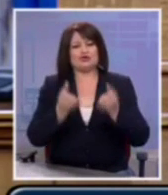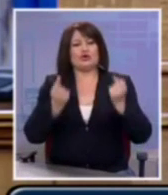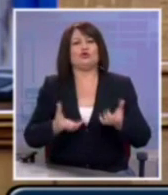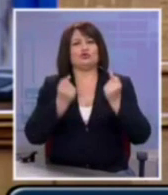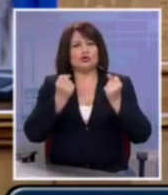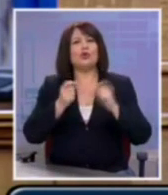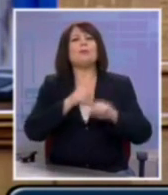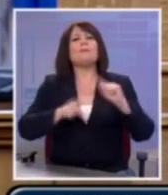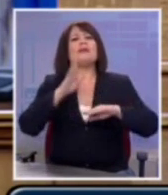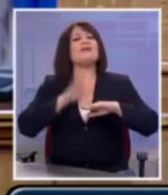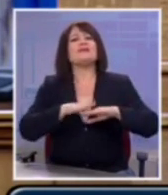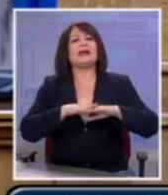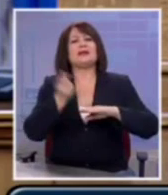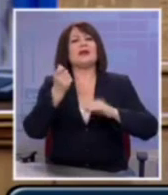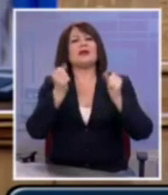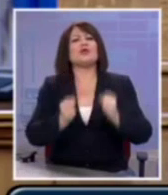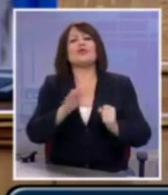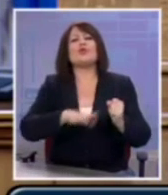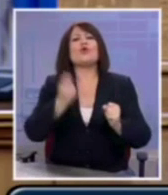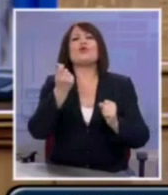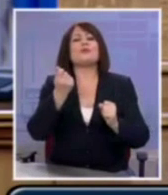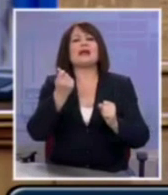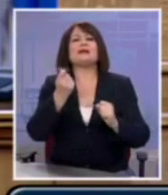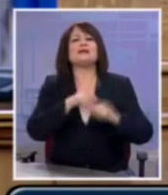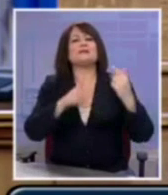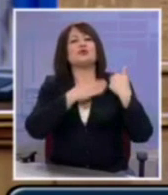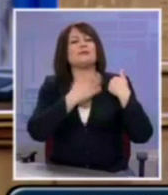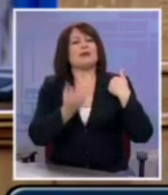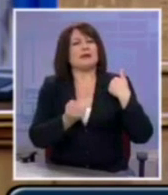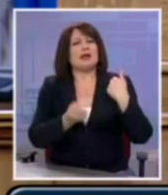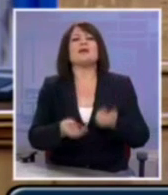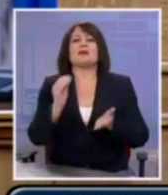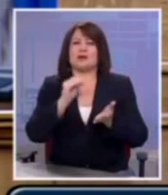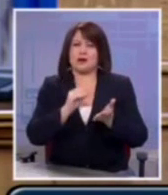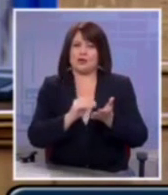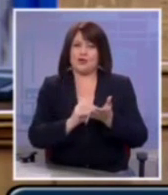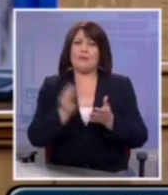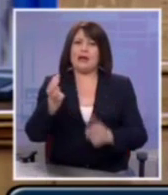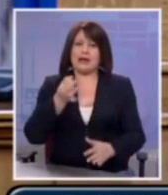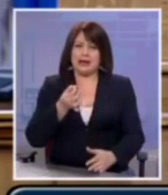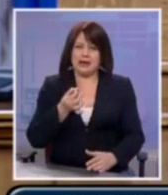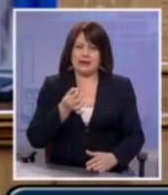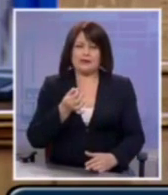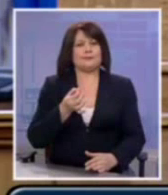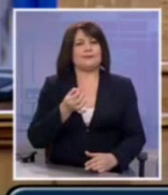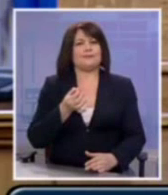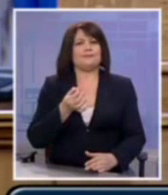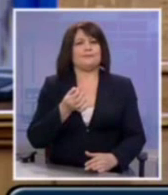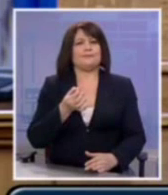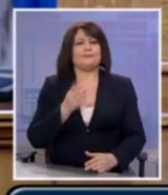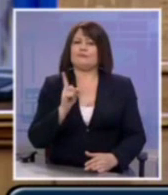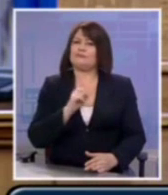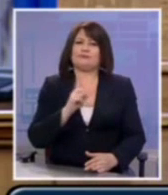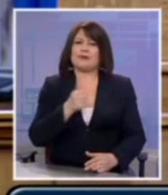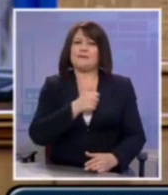την τρέχουσα οικονομική κατάσταση, αλλά και επίσης υπογραμμίζει ότι δεν